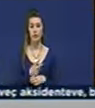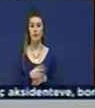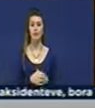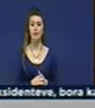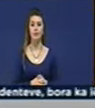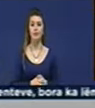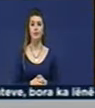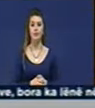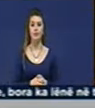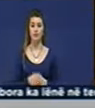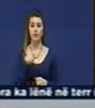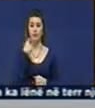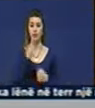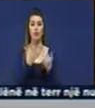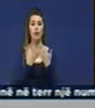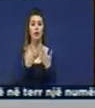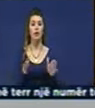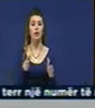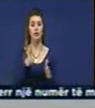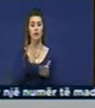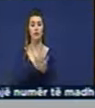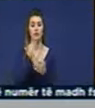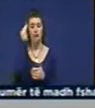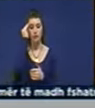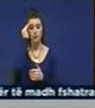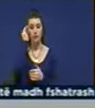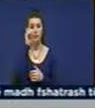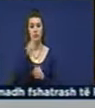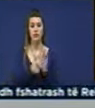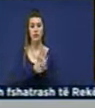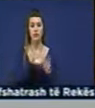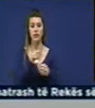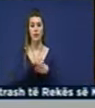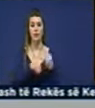Kujtoj gjithmonë protestën e gruas mbas vrasjes makabre të